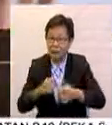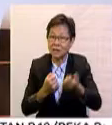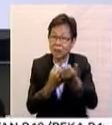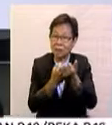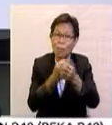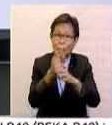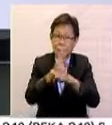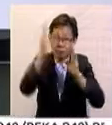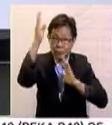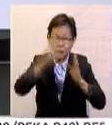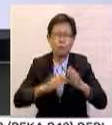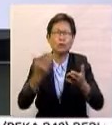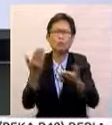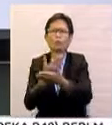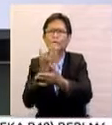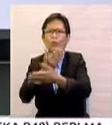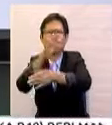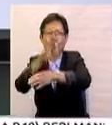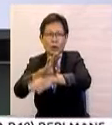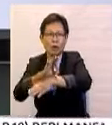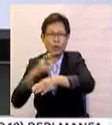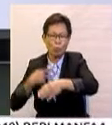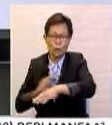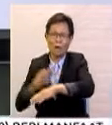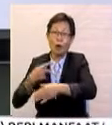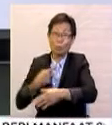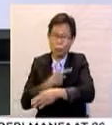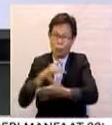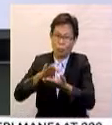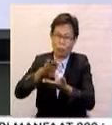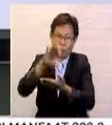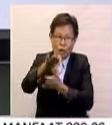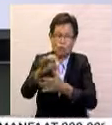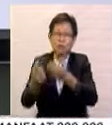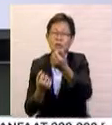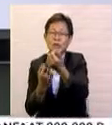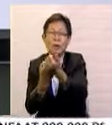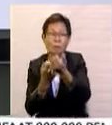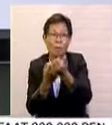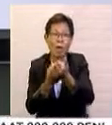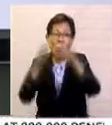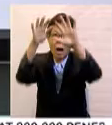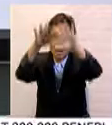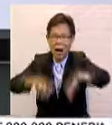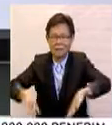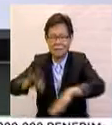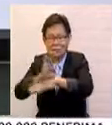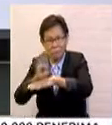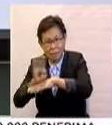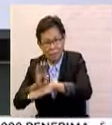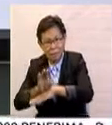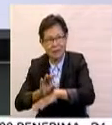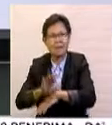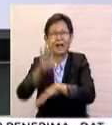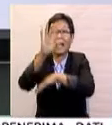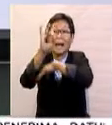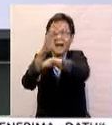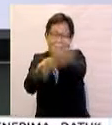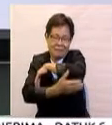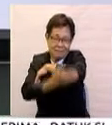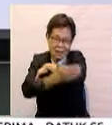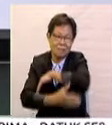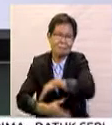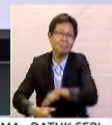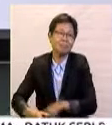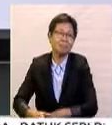the new functions we're building, actually, we're investing in to support our ASEAN business across 8 countries. And the